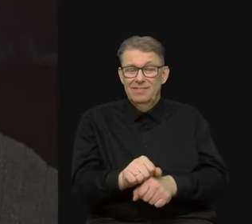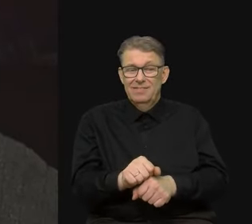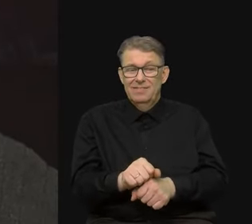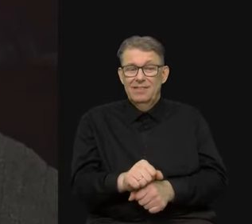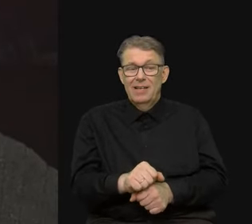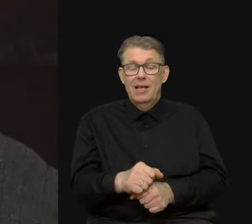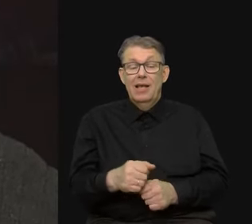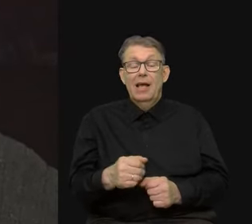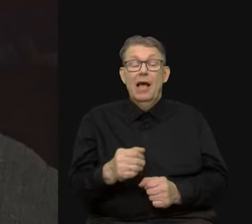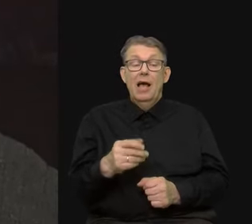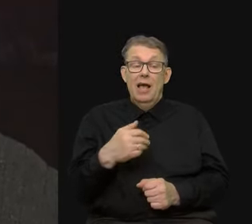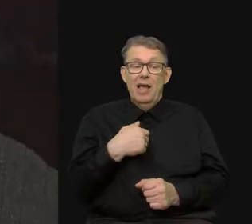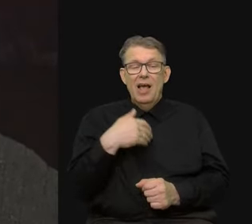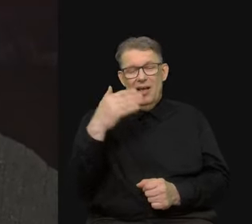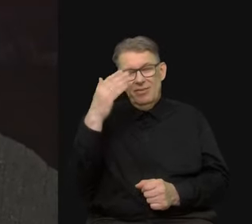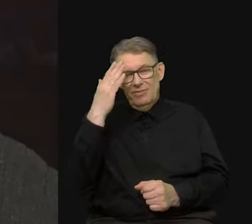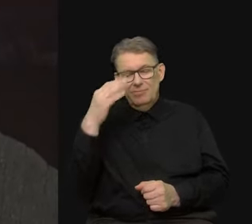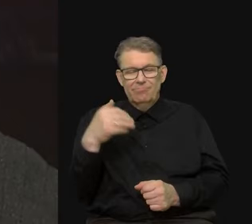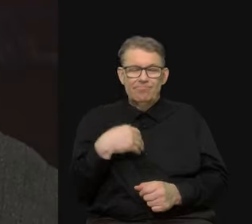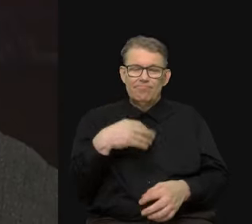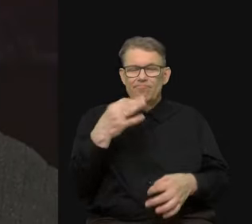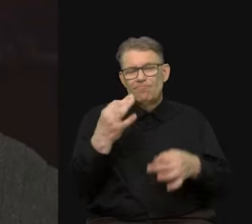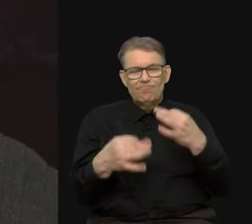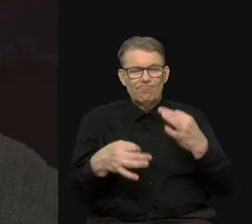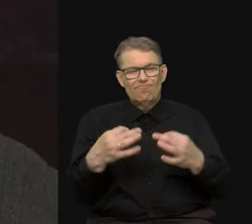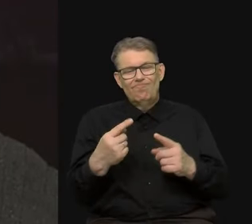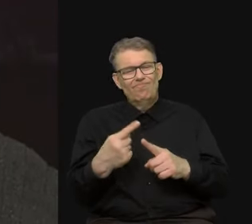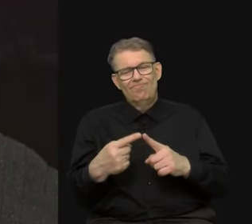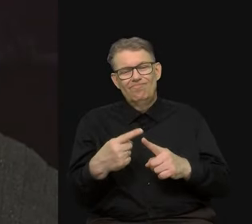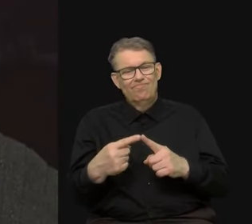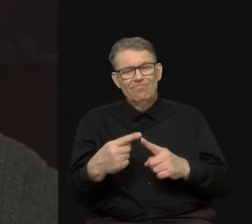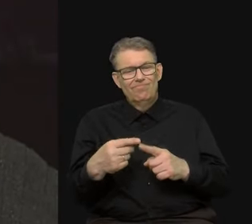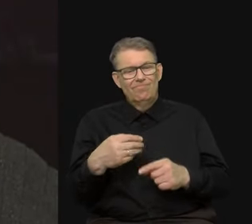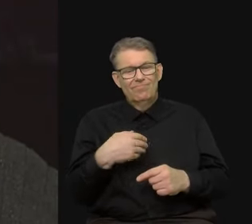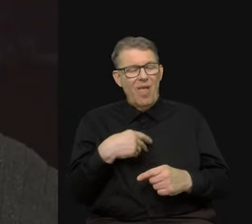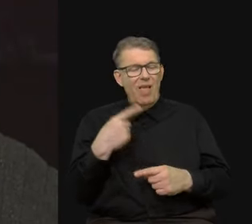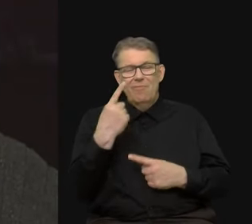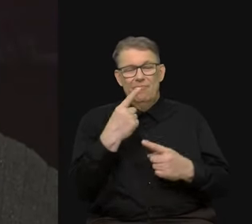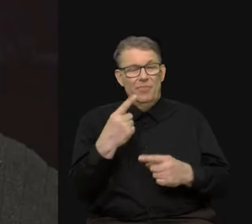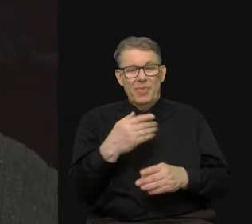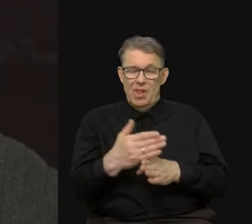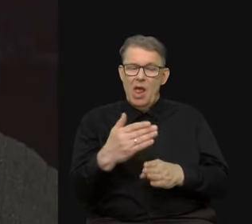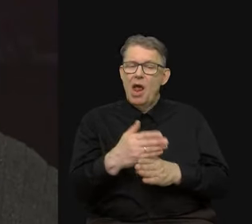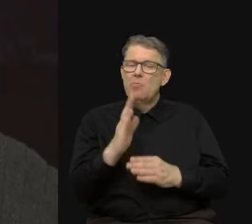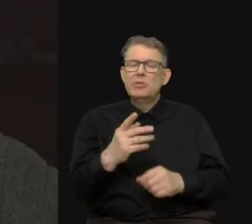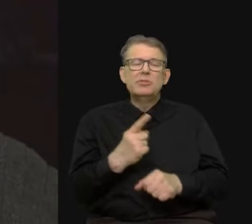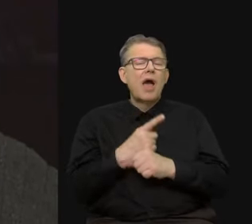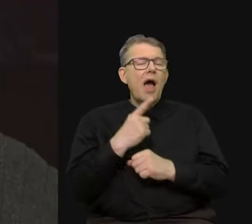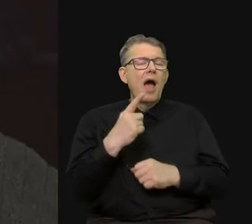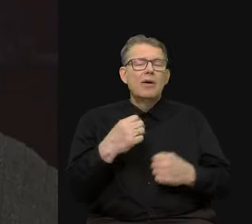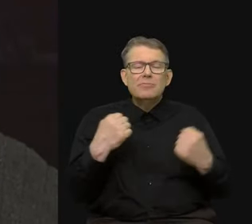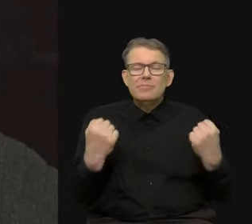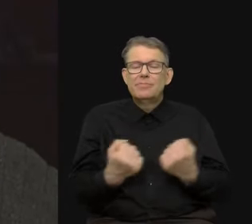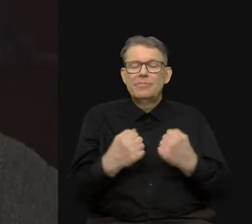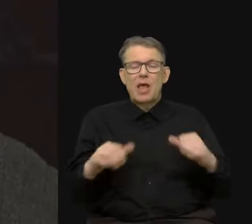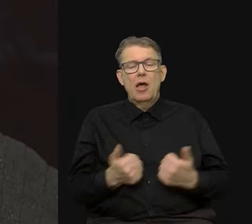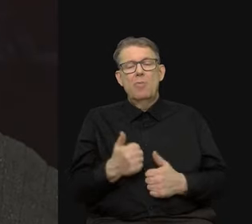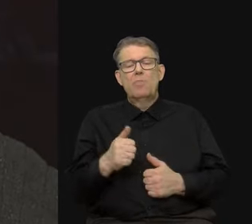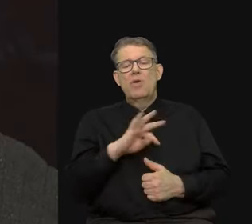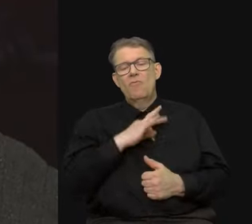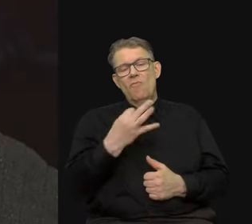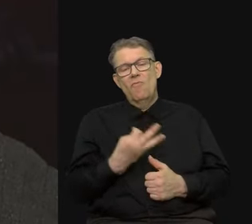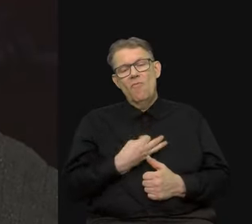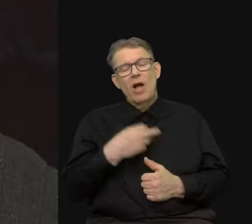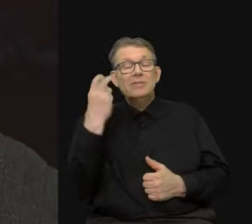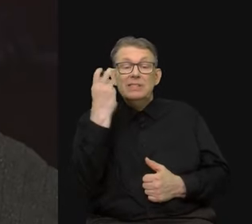Wiem, że zacząłem z bardzo sceptycznego punktu i nie sądziłem, że będę musiał zajść bardzo daleko, aby zaspokoić swoją